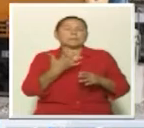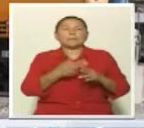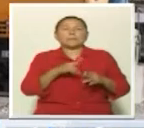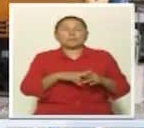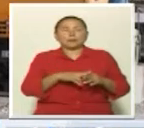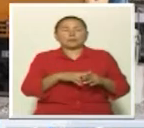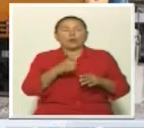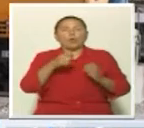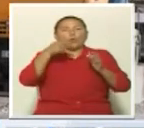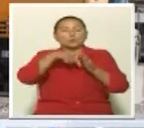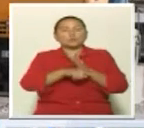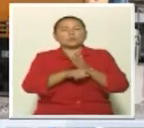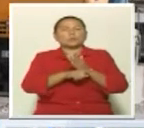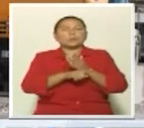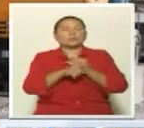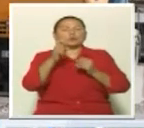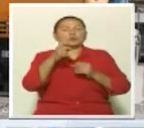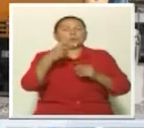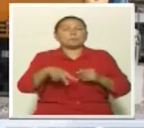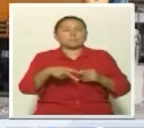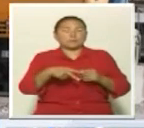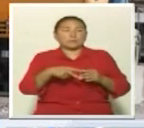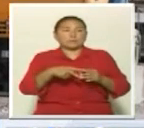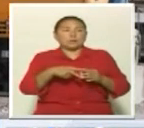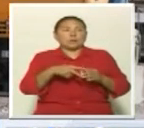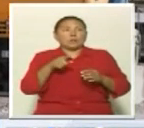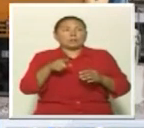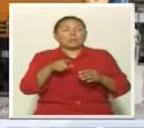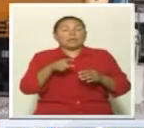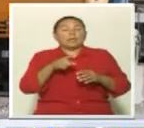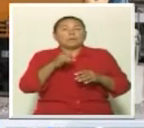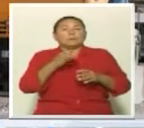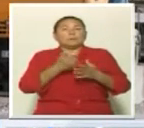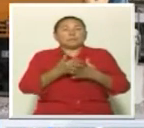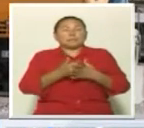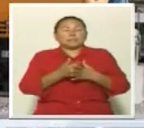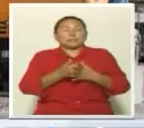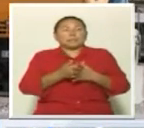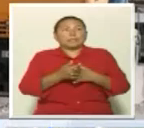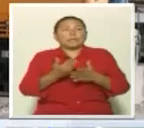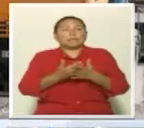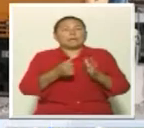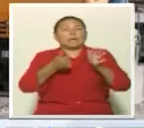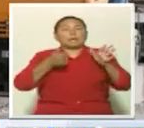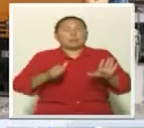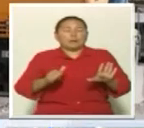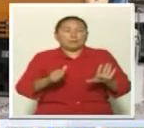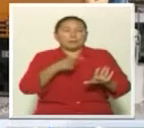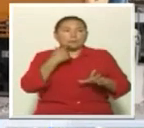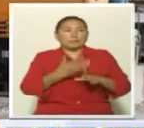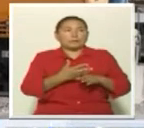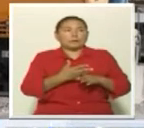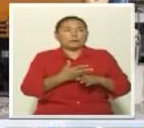өтеуде, оның ішінде қазіргі 120 сотталған жұмыспен қамтамасыз етіліп, ірі кәсіпорындарды, яғни 6 ірі орын кәсібіміз